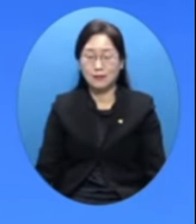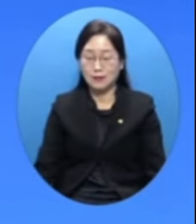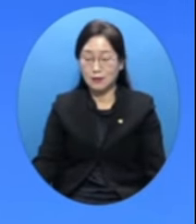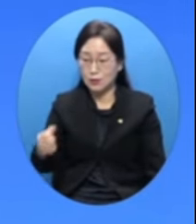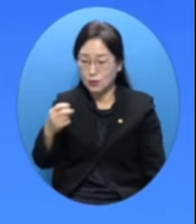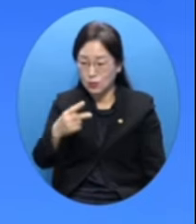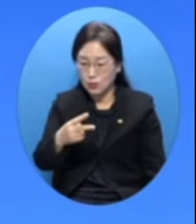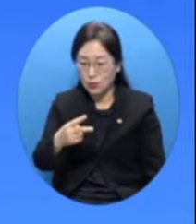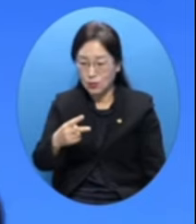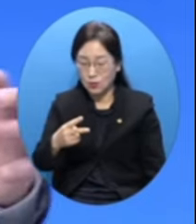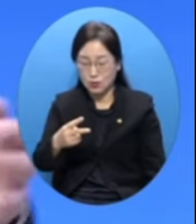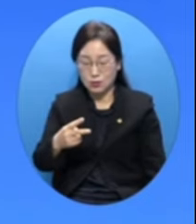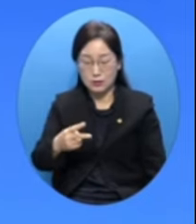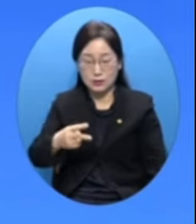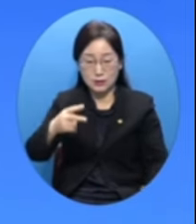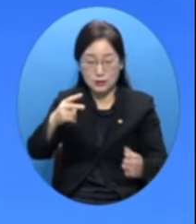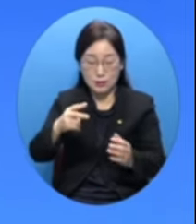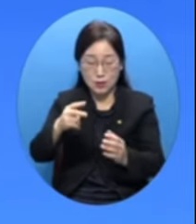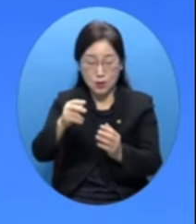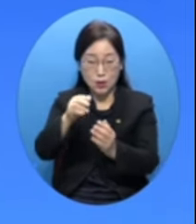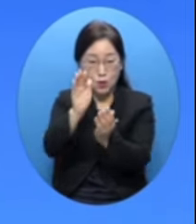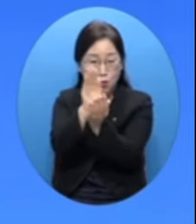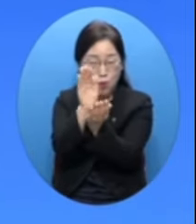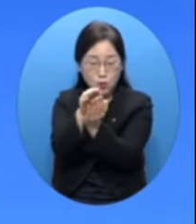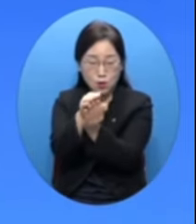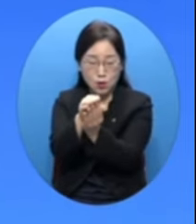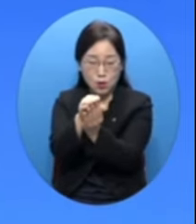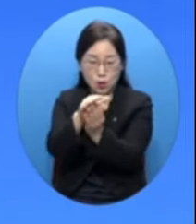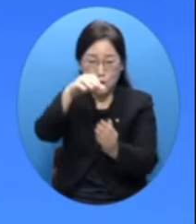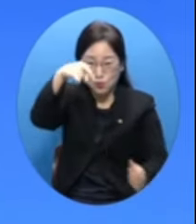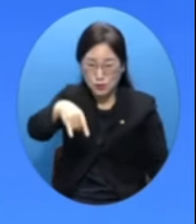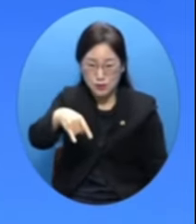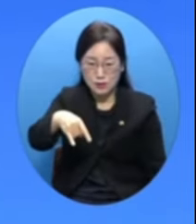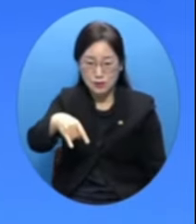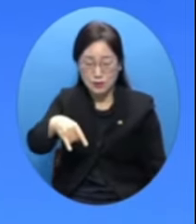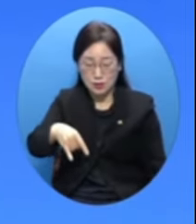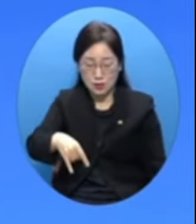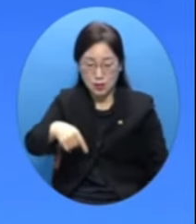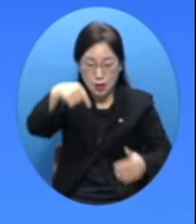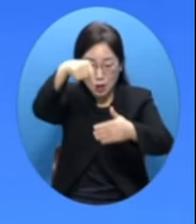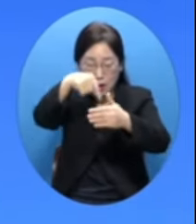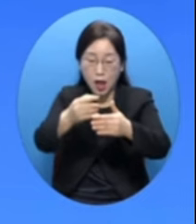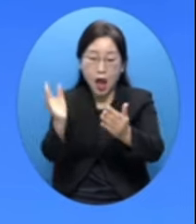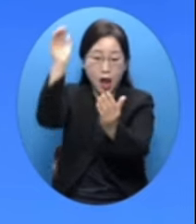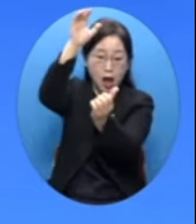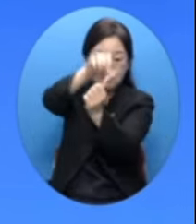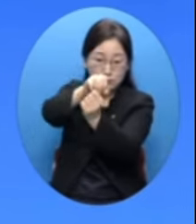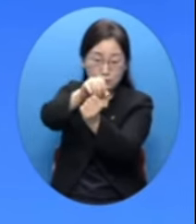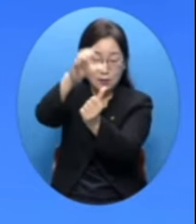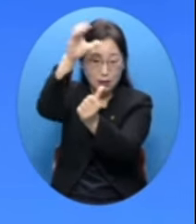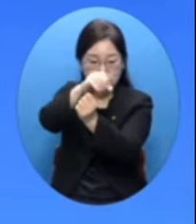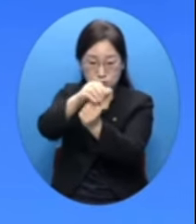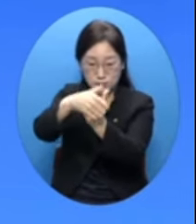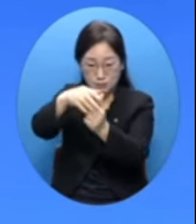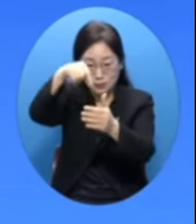자기를 소화시키려고 막 위가 누르는 그 물고기 뱃속에 갇혀서